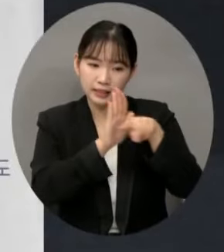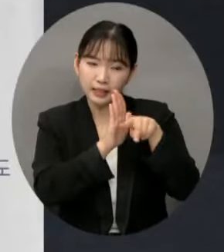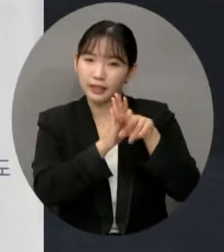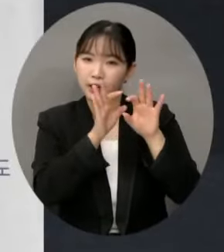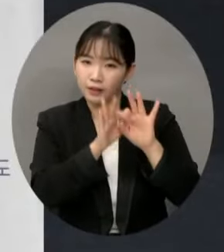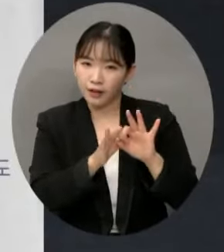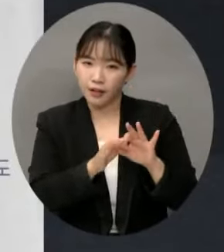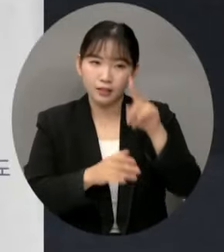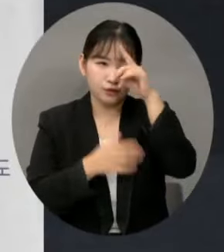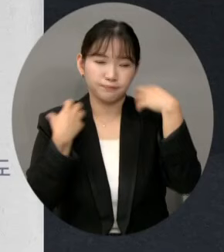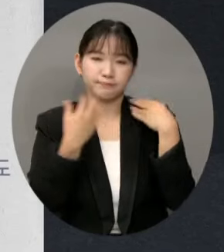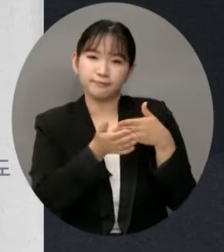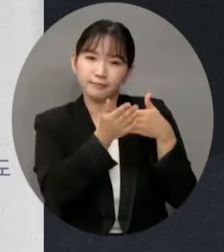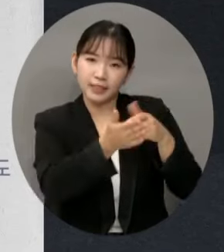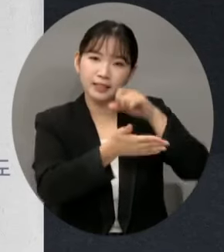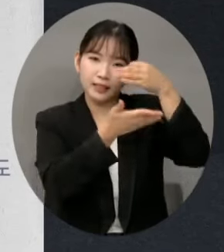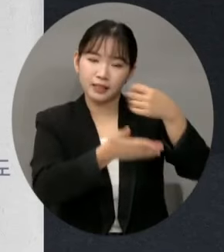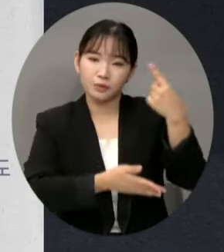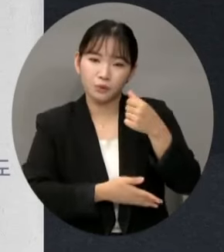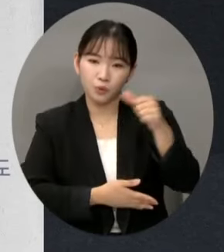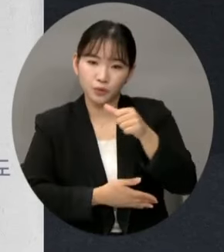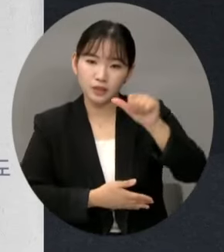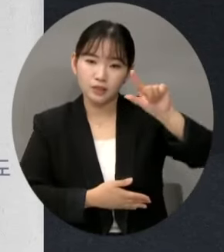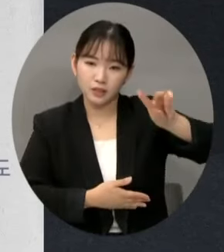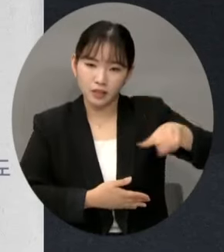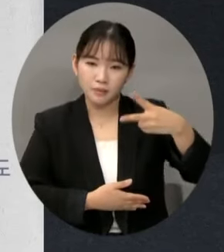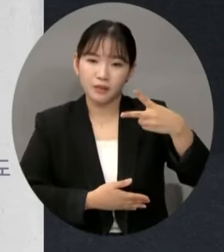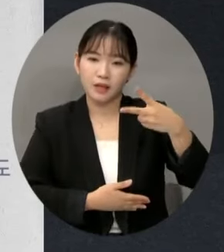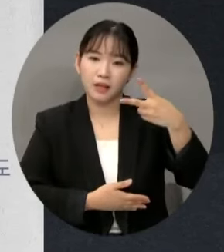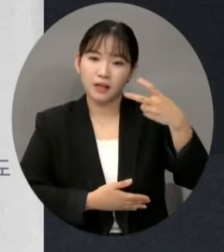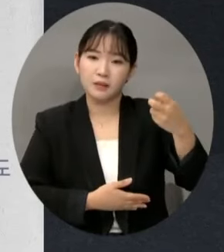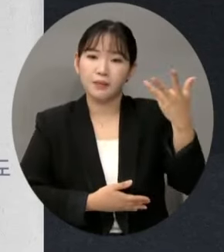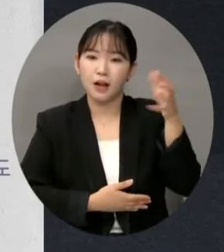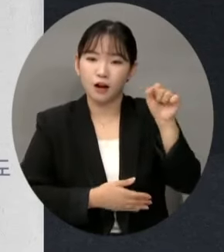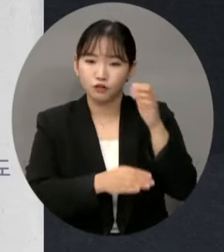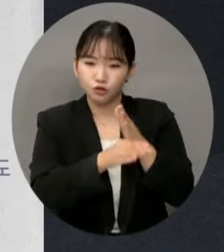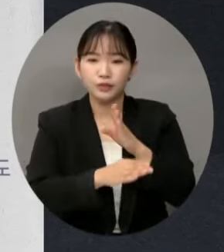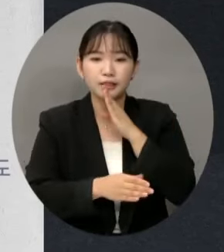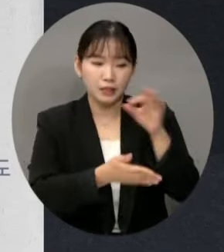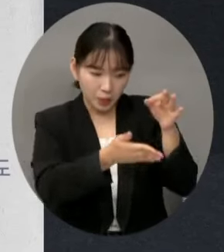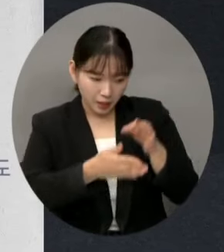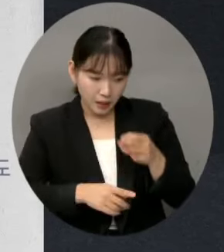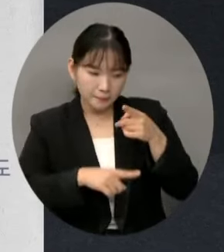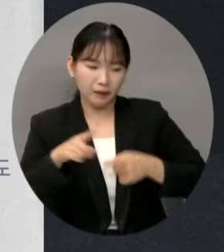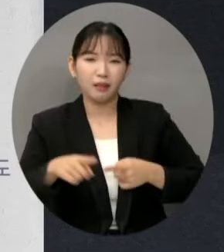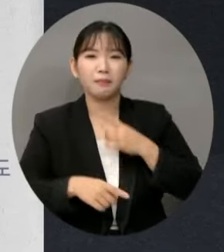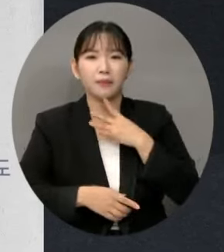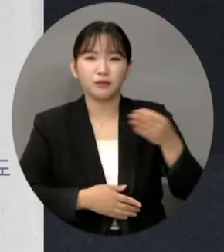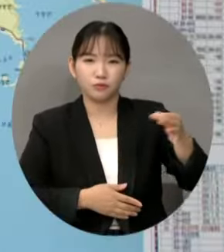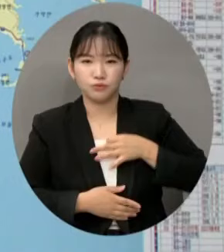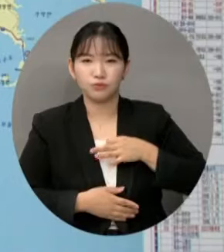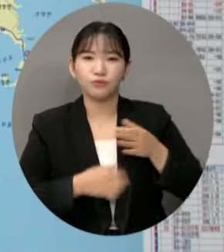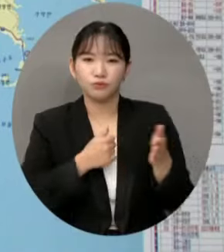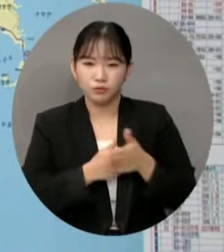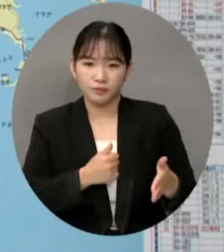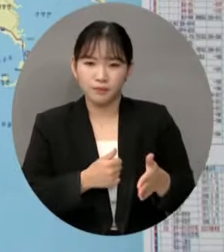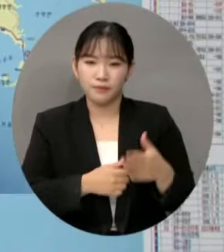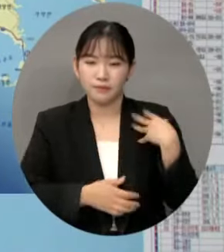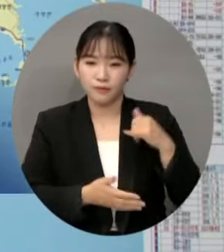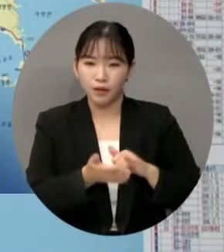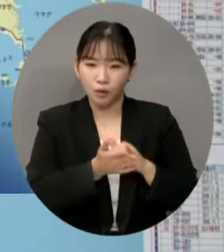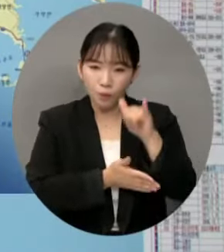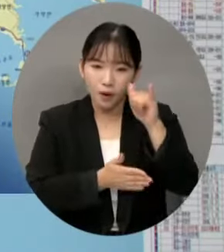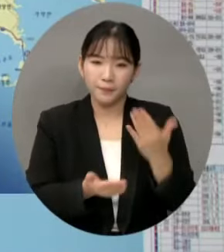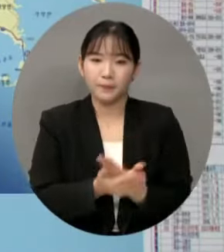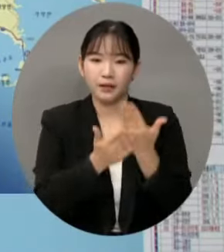관련해 정부의 건의한 예산 5228 원 가운데 실 제 반영은 절반에 그쳤기 때문입니다 무한 국제공